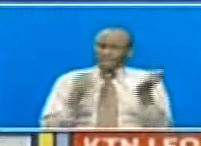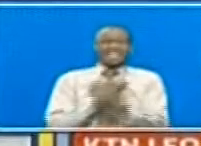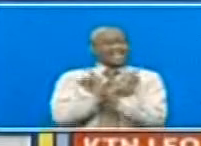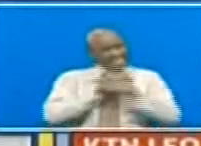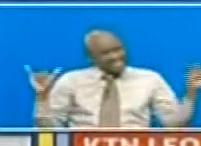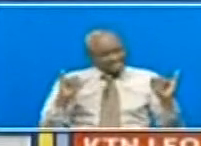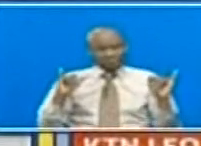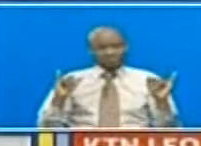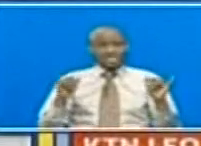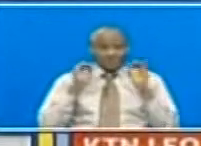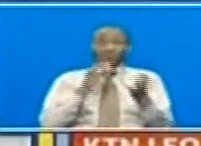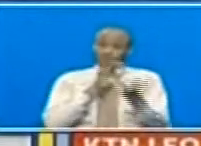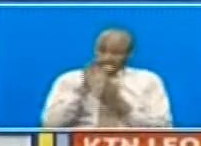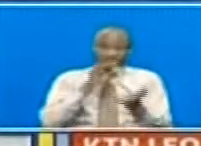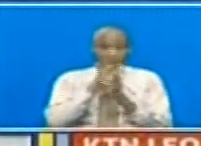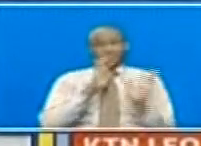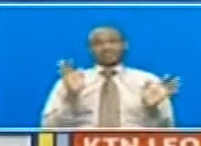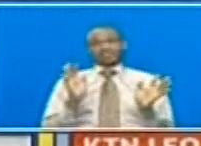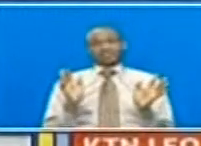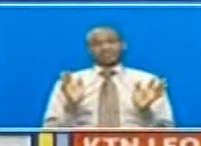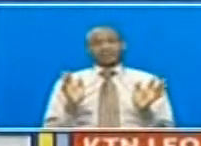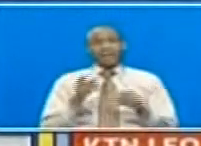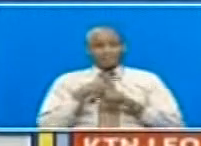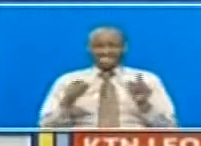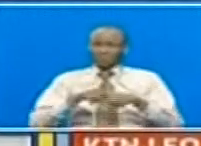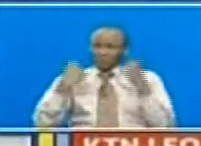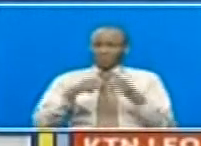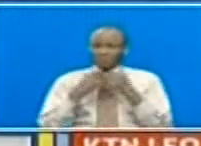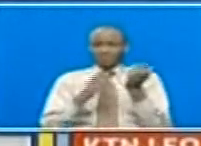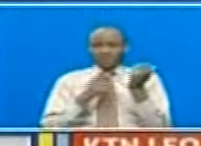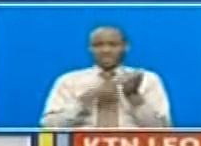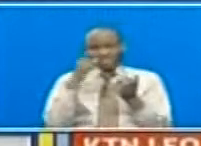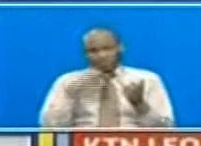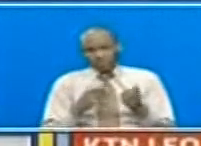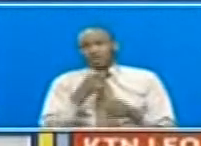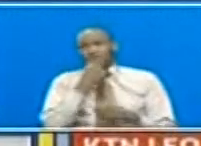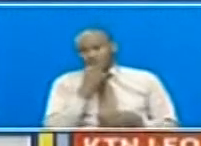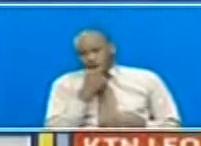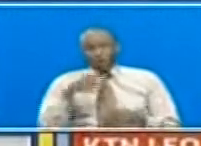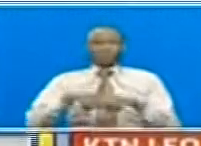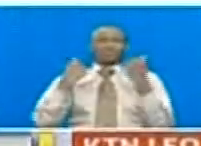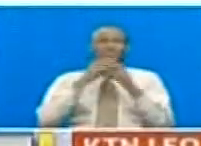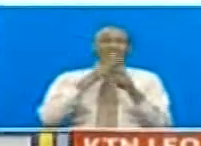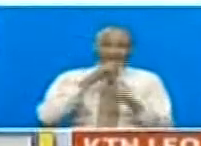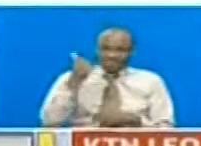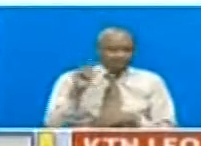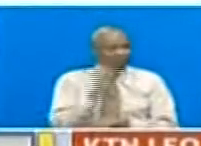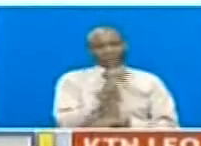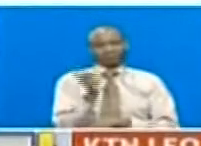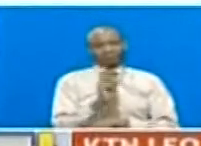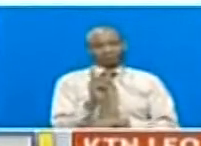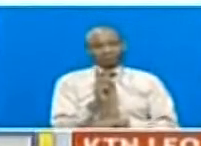safi. Kama ni kucheka unacheka. Lakini si kuenda mtu kumuigiza Mjaluo, kumuigiza msijui Mturkana, sijui nini, ndio watu